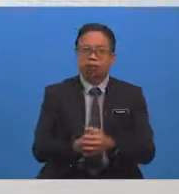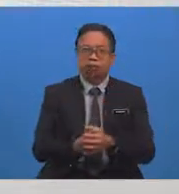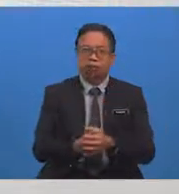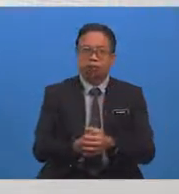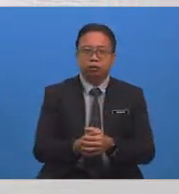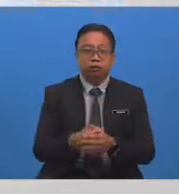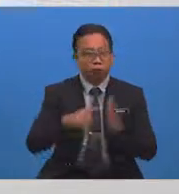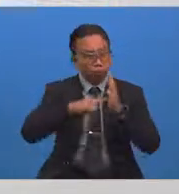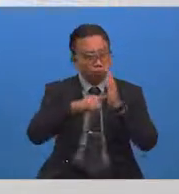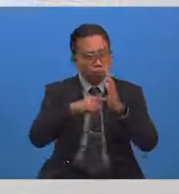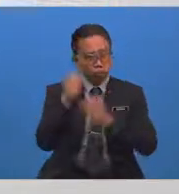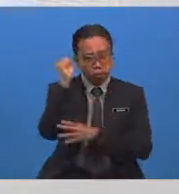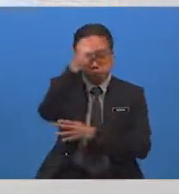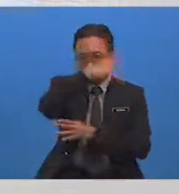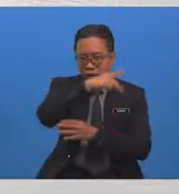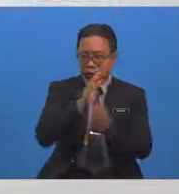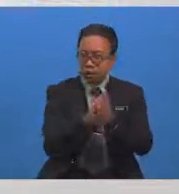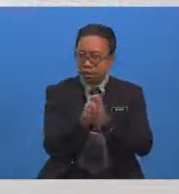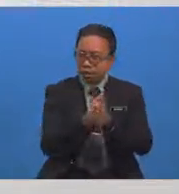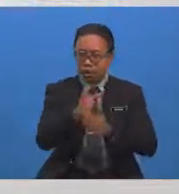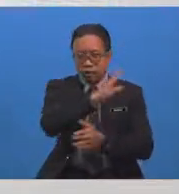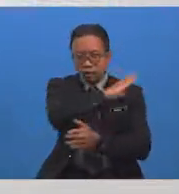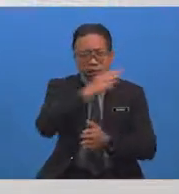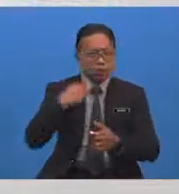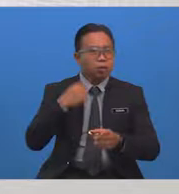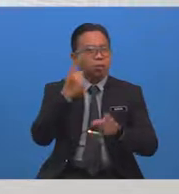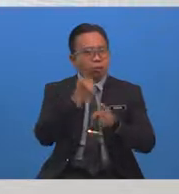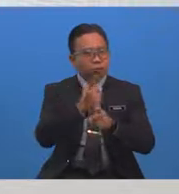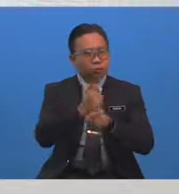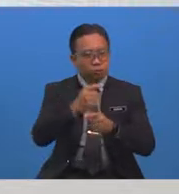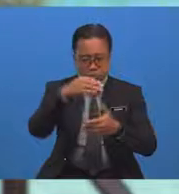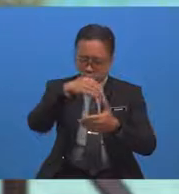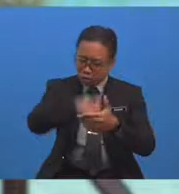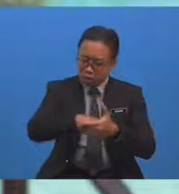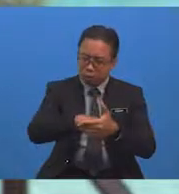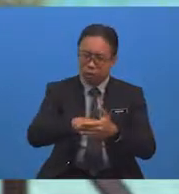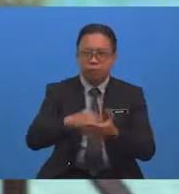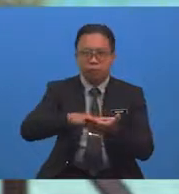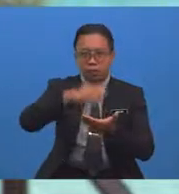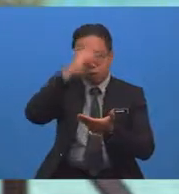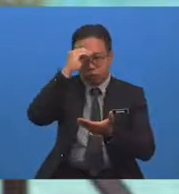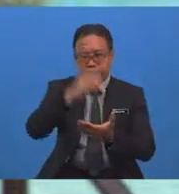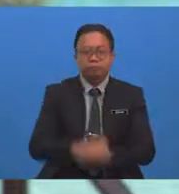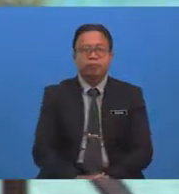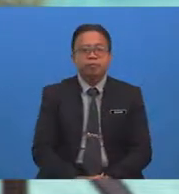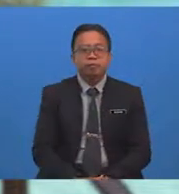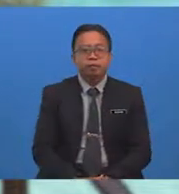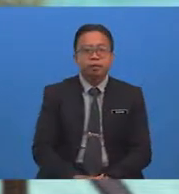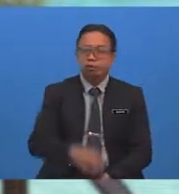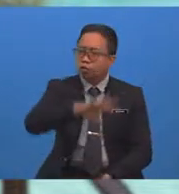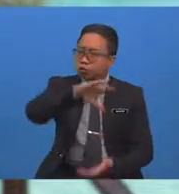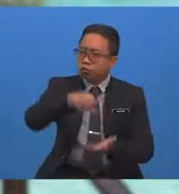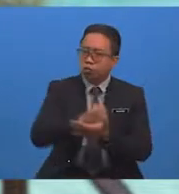prawinda menunjukkan sikap rajin dan bersungguh-sungguh dalam pembelajaran warga sekolah akan merasa bangga